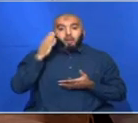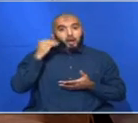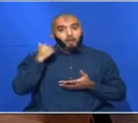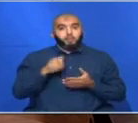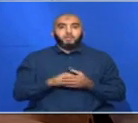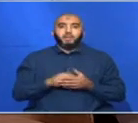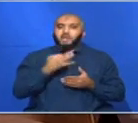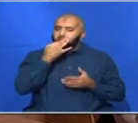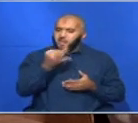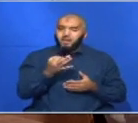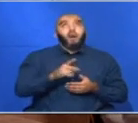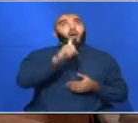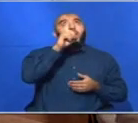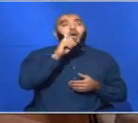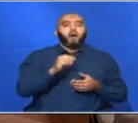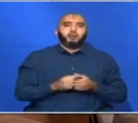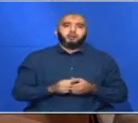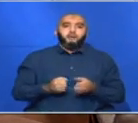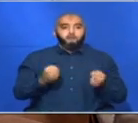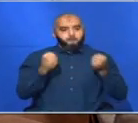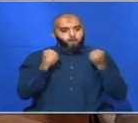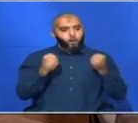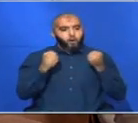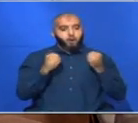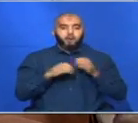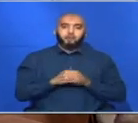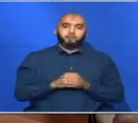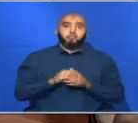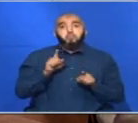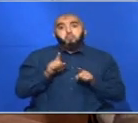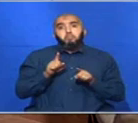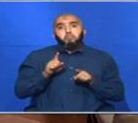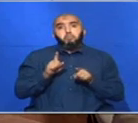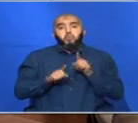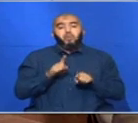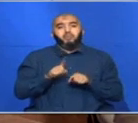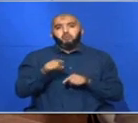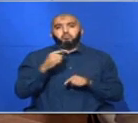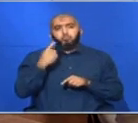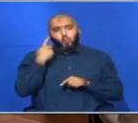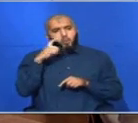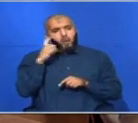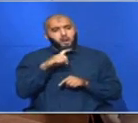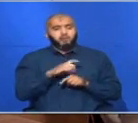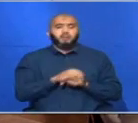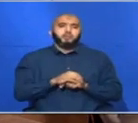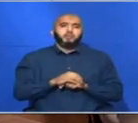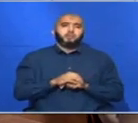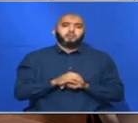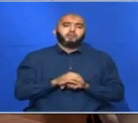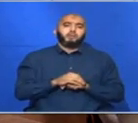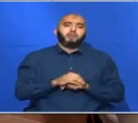بصفات جلاله ولذلكم لعلكم تلاحظون ان الصوره التي ربما